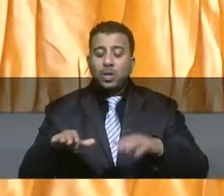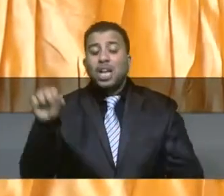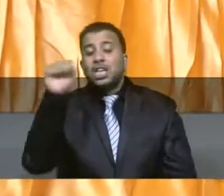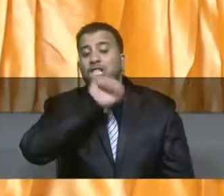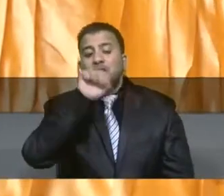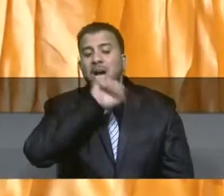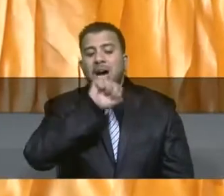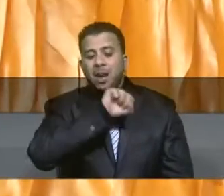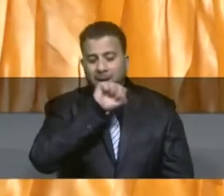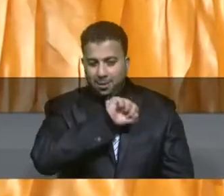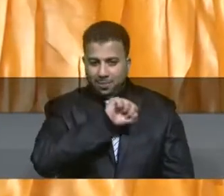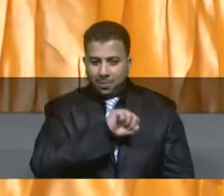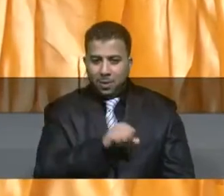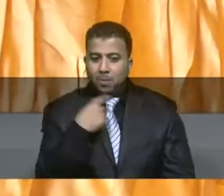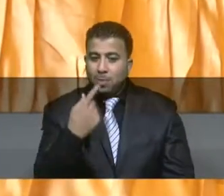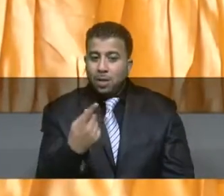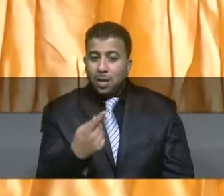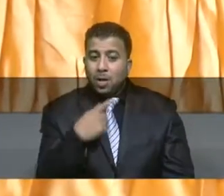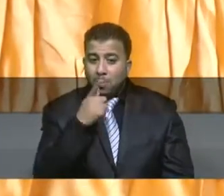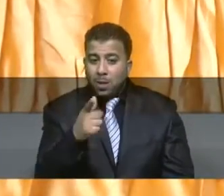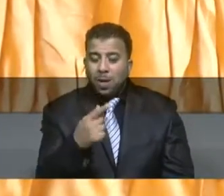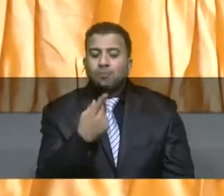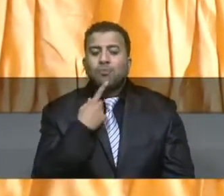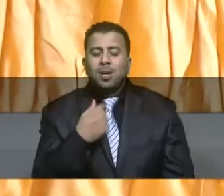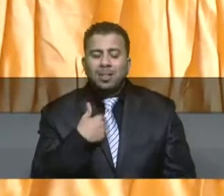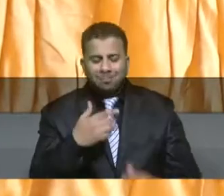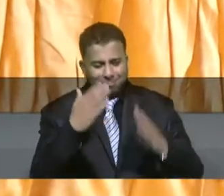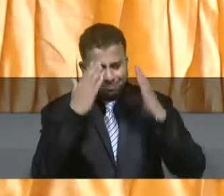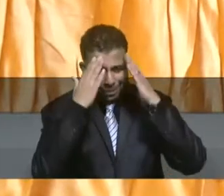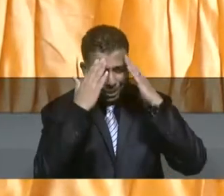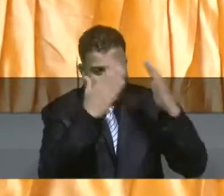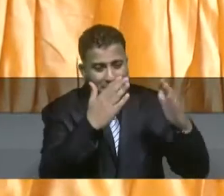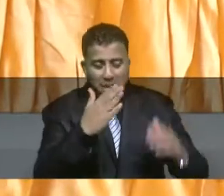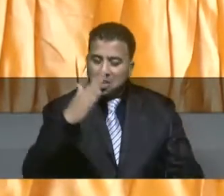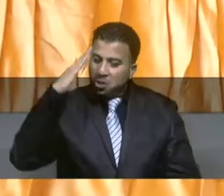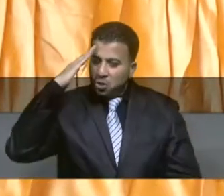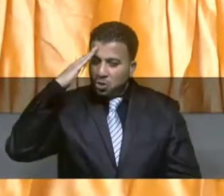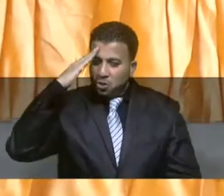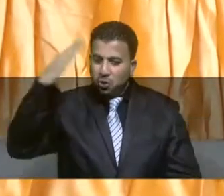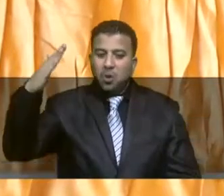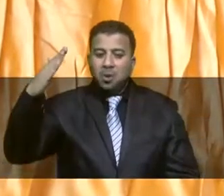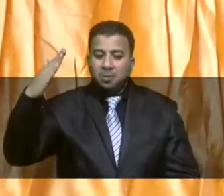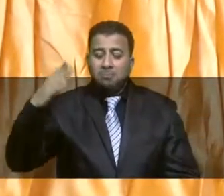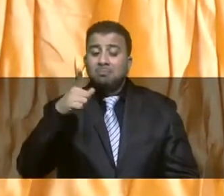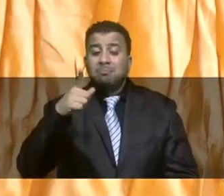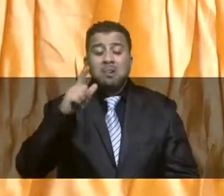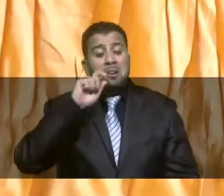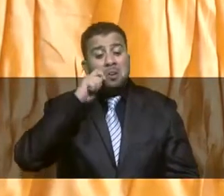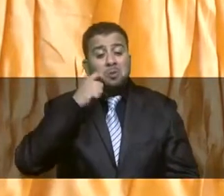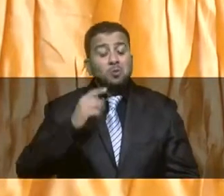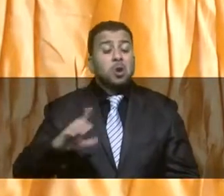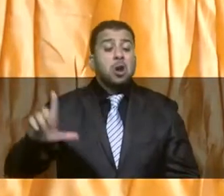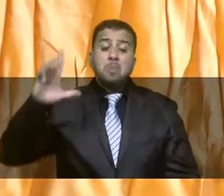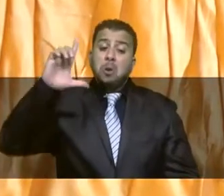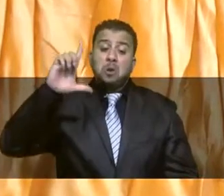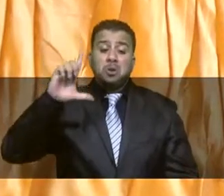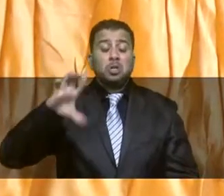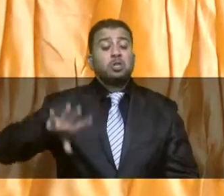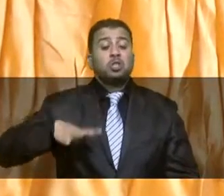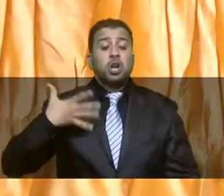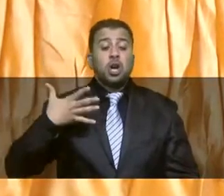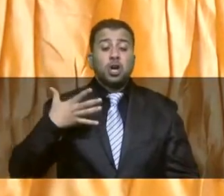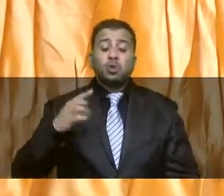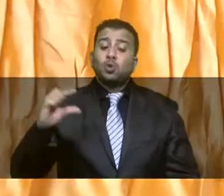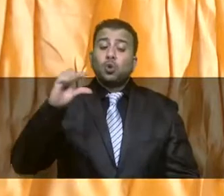الشارقة، وهذه فرصة للتحية والشكر والتقدير للرجل الكبير الشيخ الدكتور